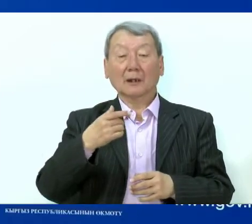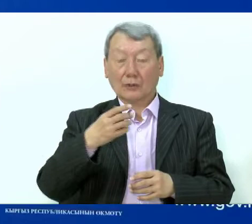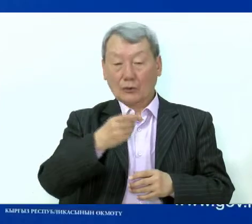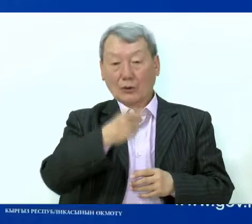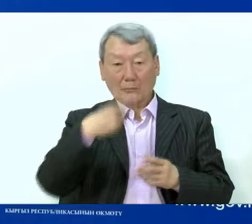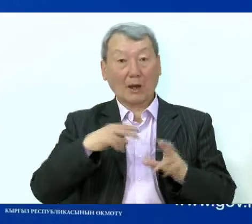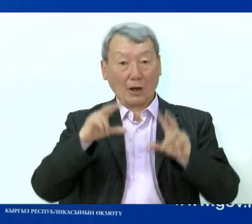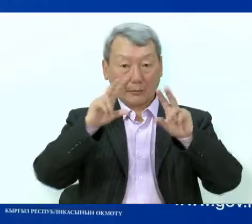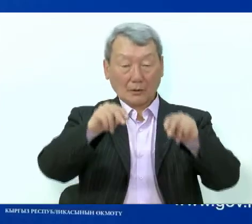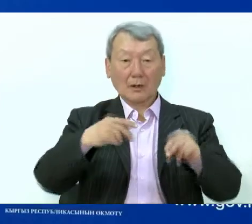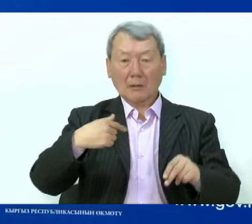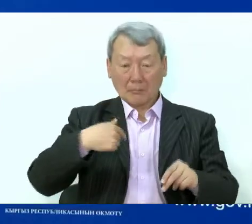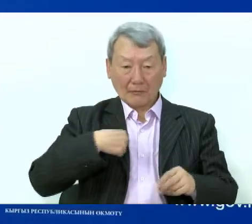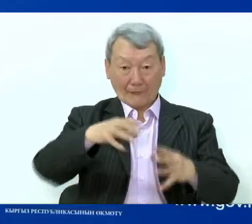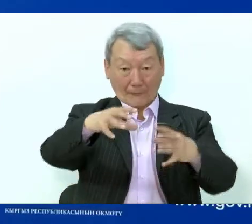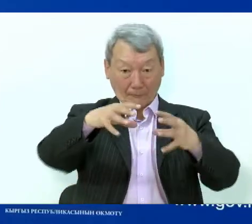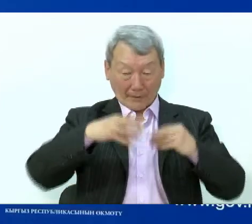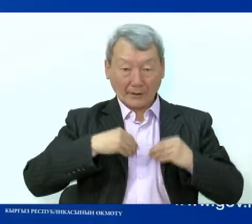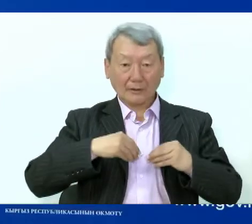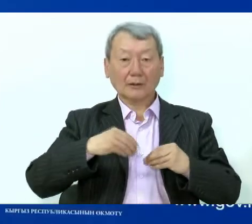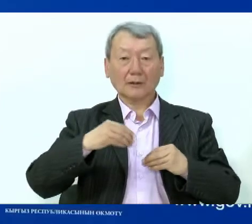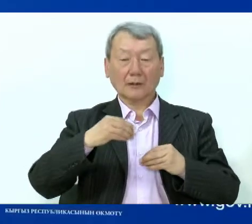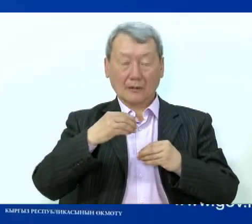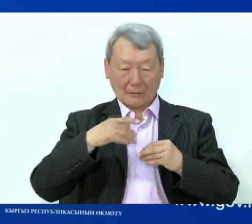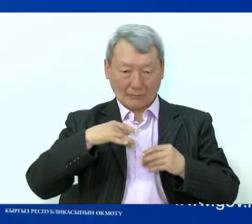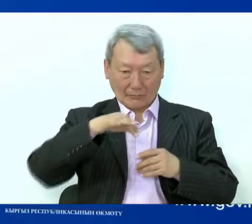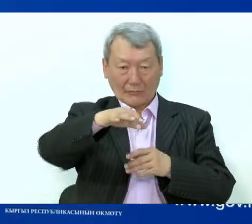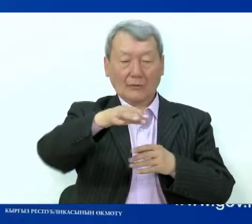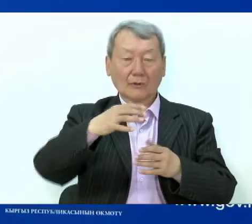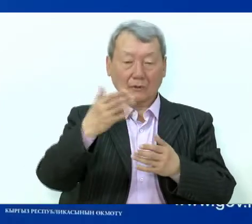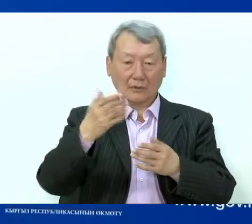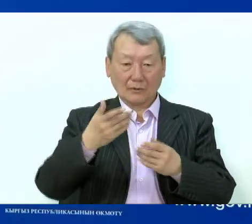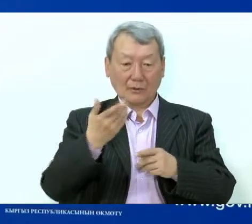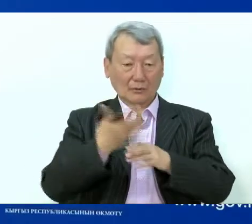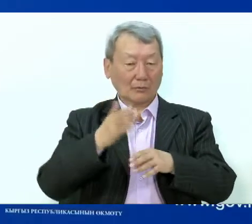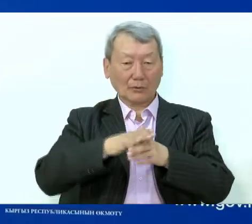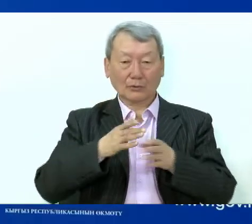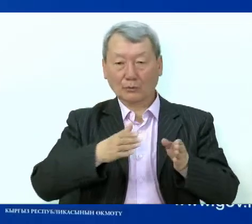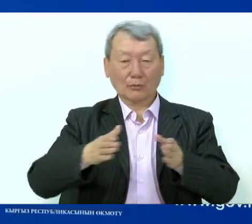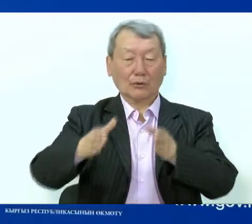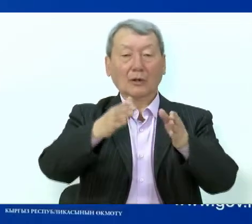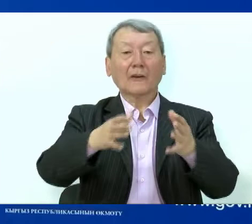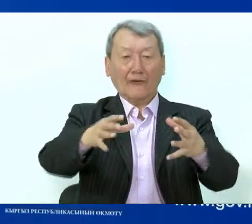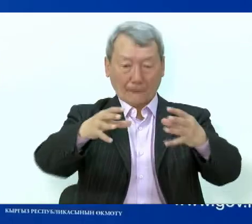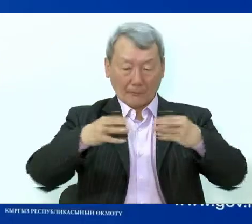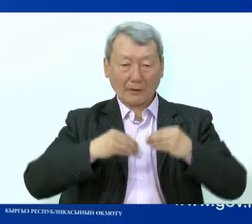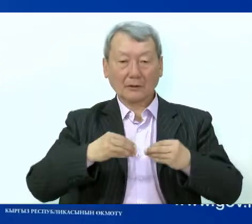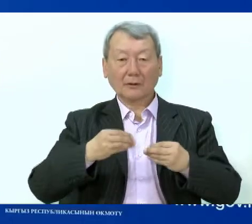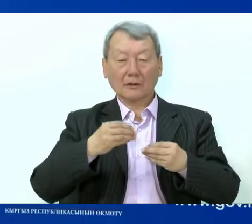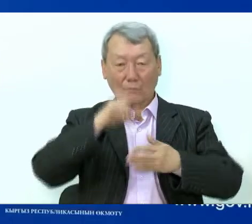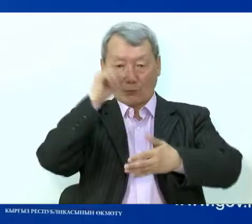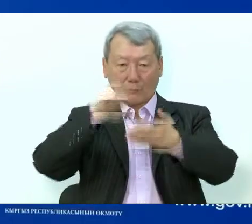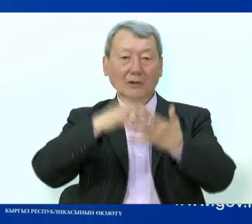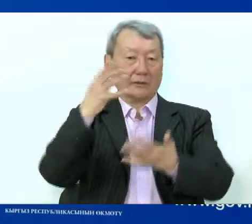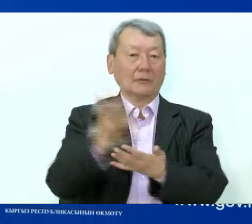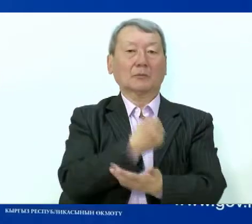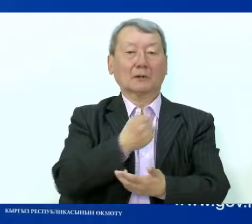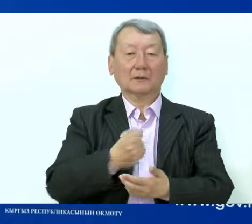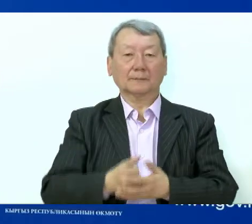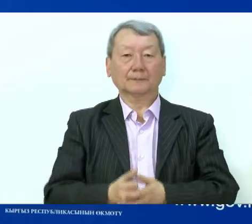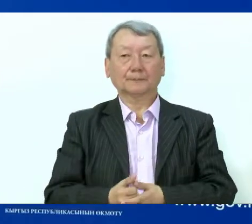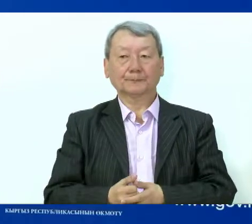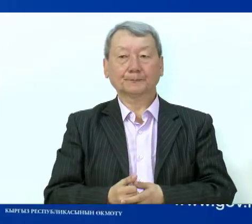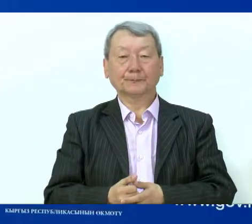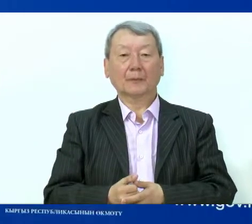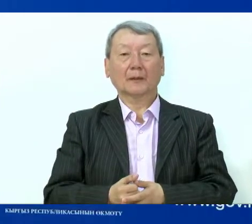раз обещал, что только мы вместе сможем пройти данный непростой путь. Давайте все вместе будем верить в успех.